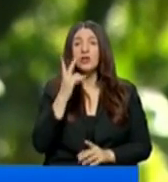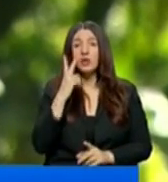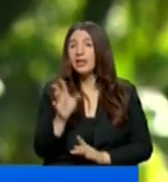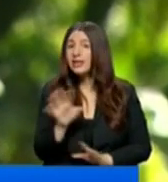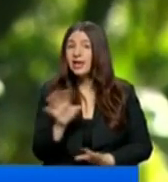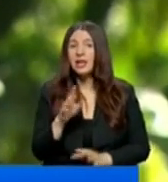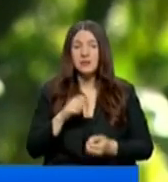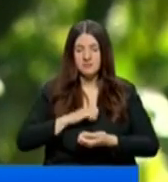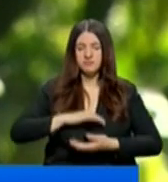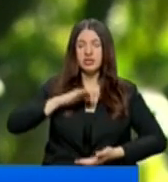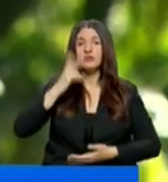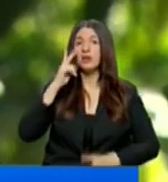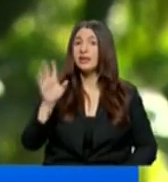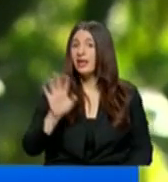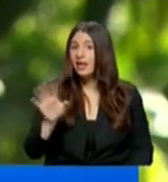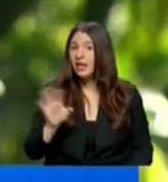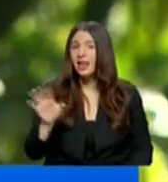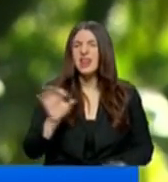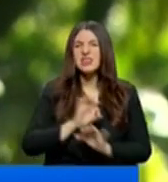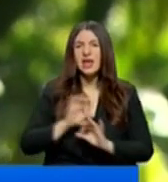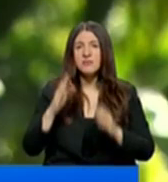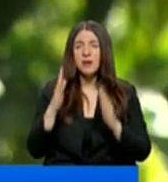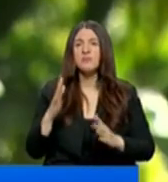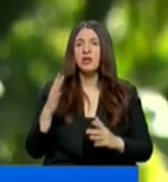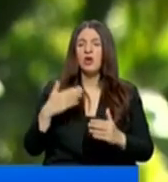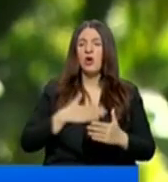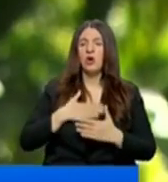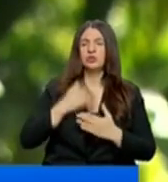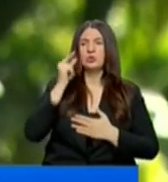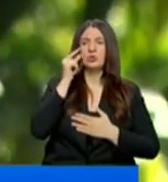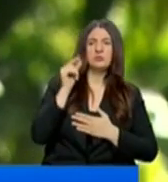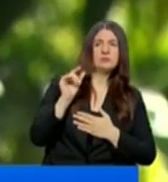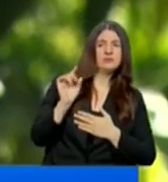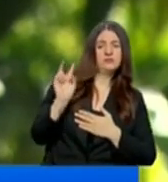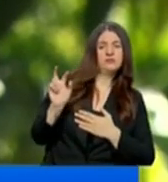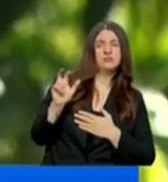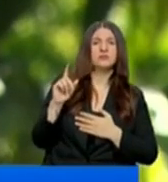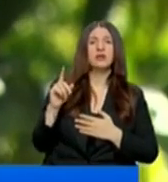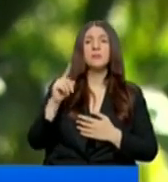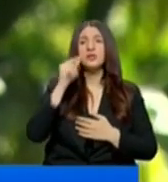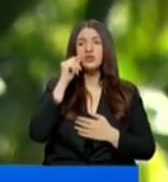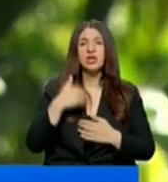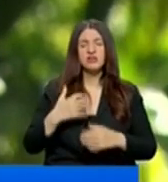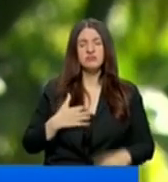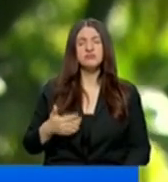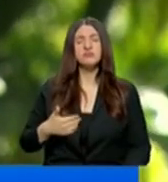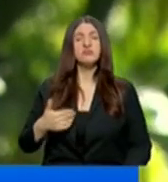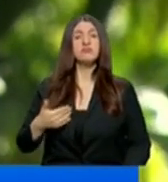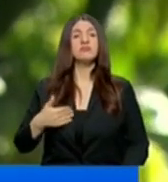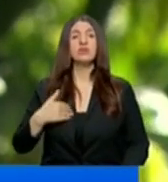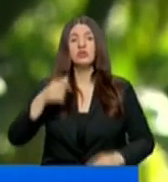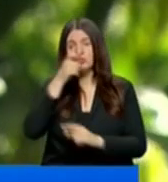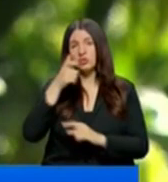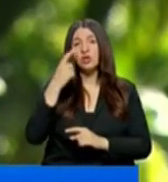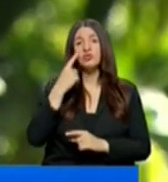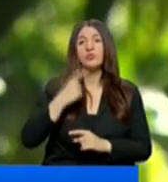yönetilmiyor. Birikimle yönetilmiyor. Tamamen ön yargıyla, bir kişinin ön yargısıyla, bir kişinin egosuyla Türkiye